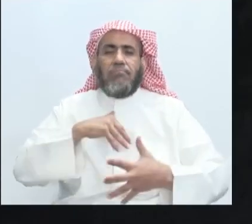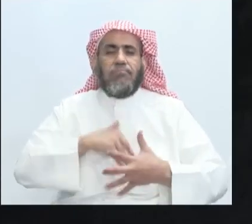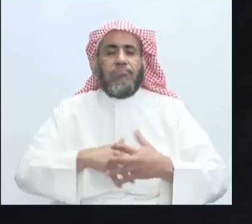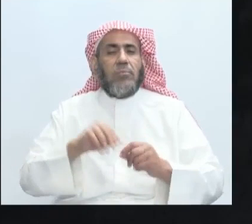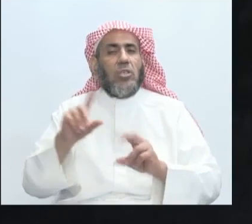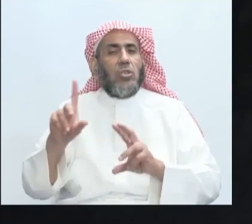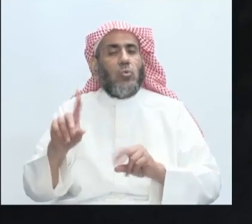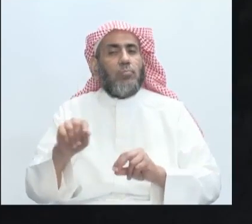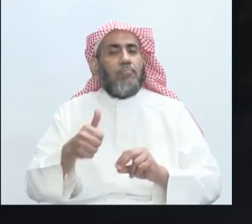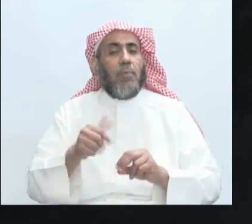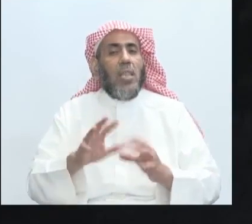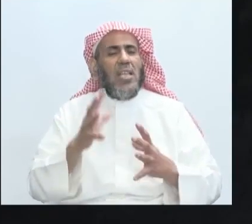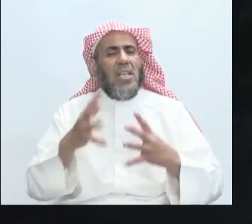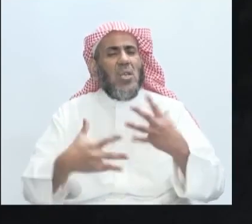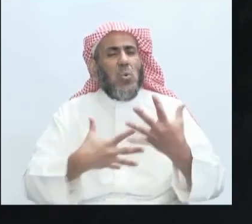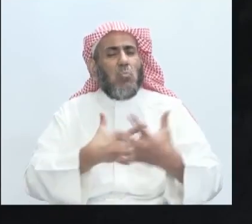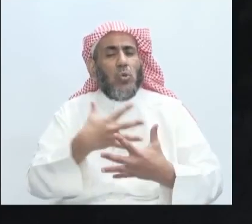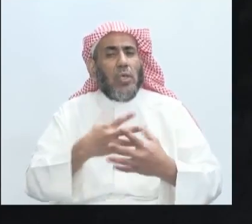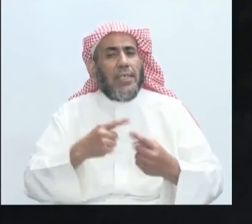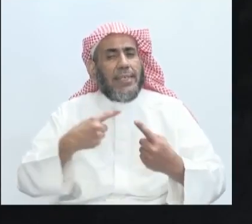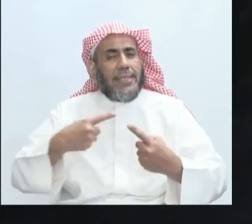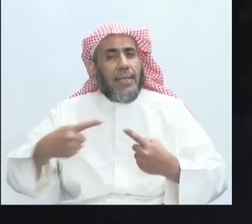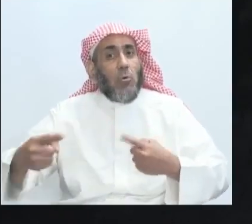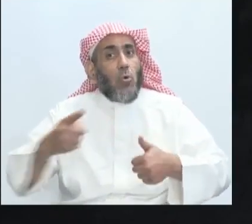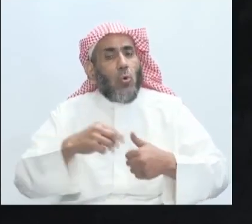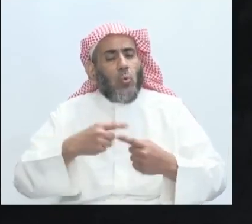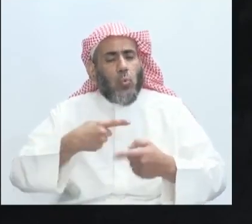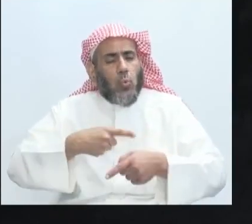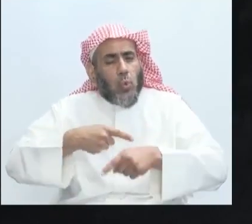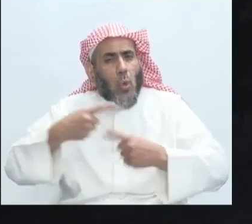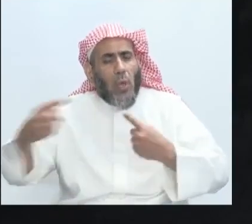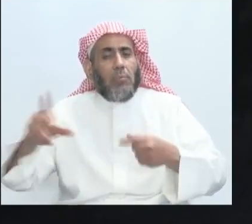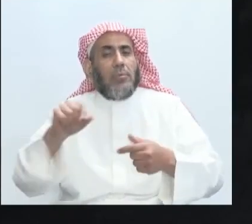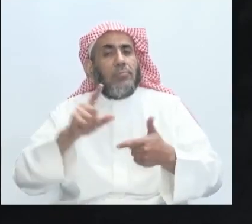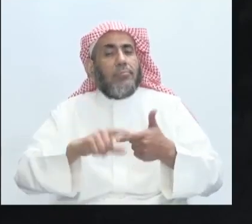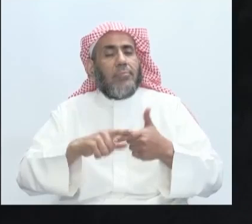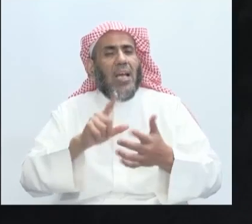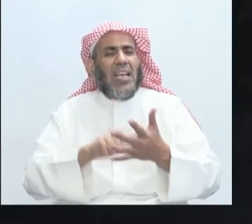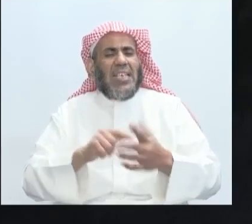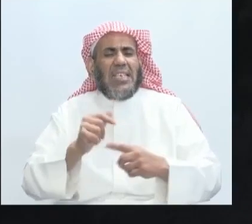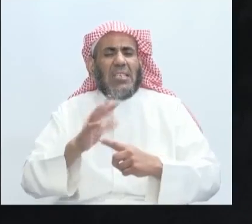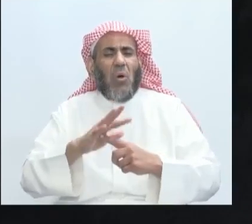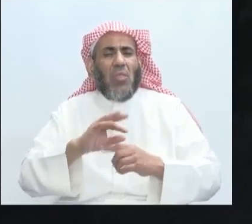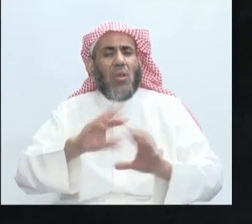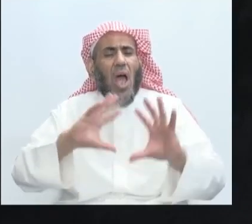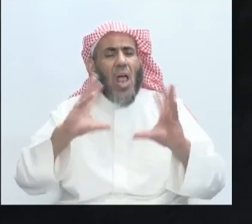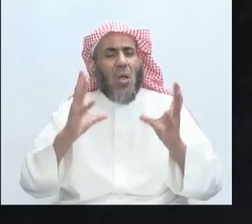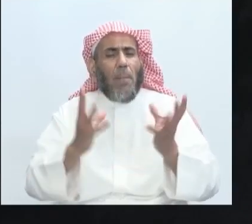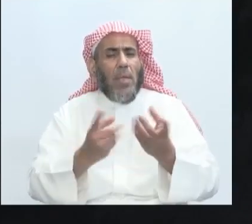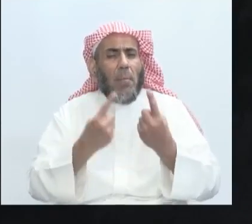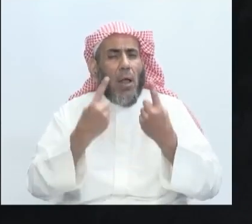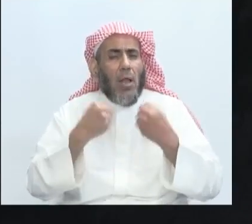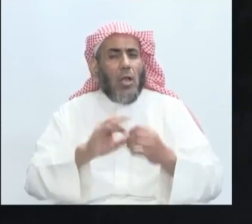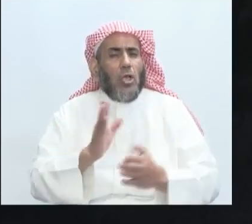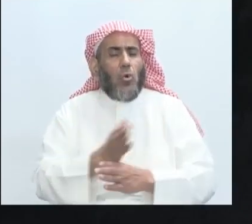احسنتم هذه المشكله يستمر طويلا ممتازين انها تؤثر على جميع مناحي الحياه على